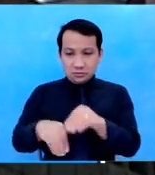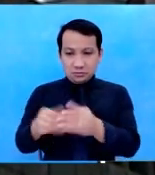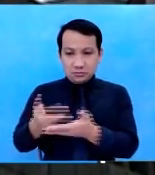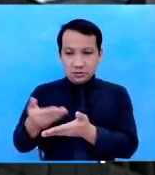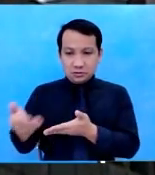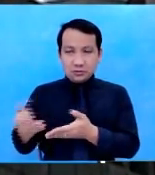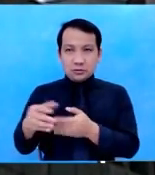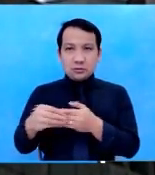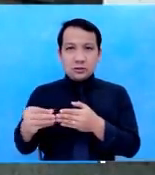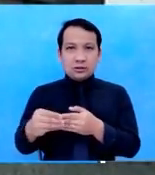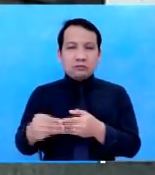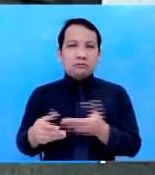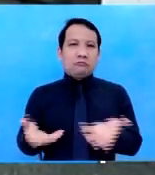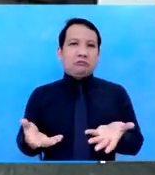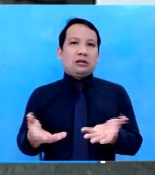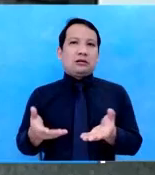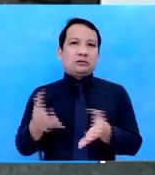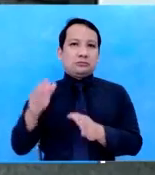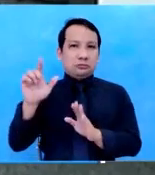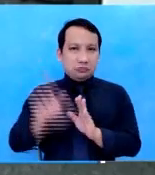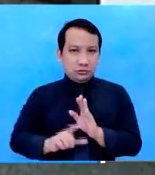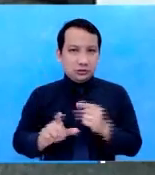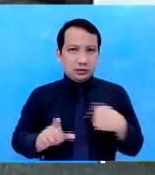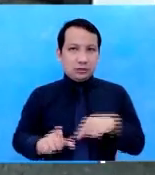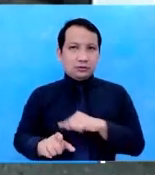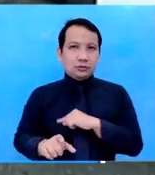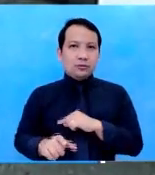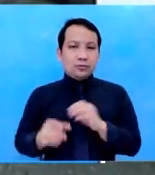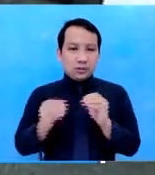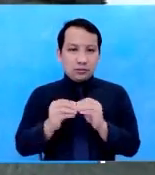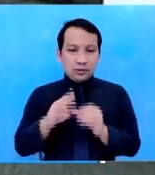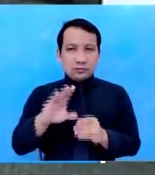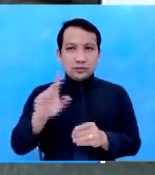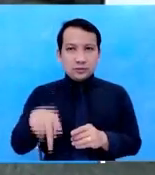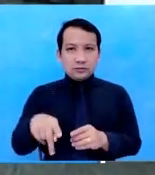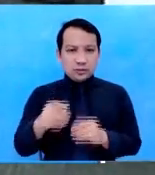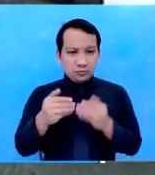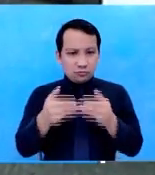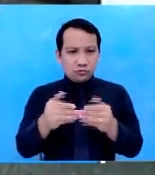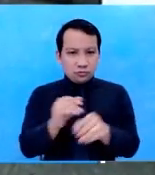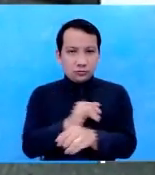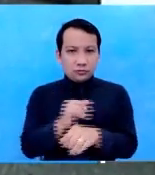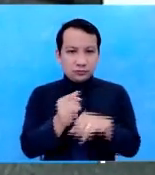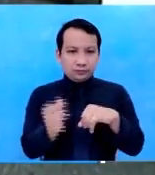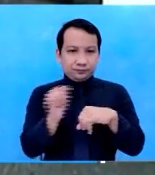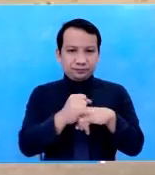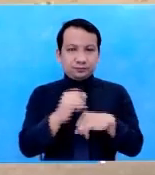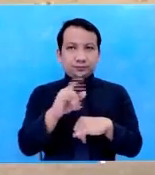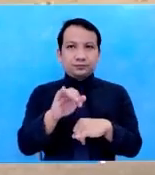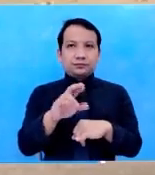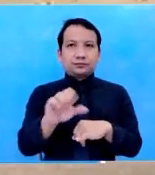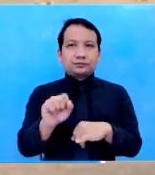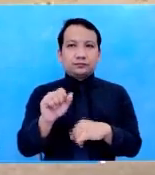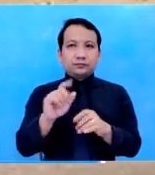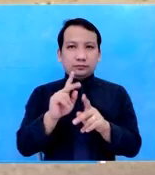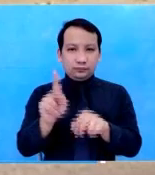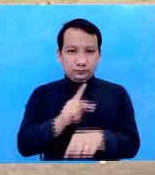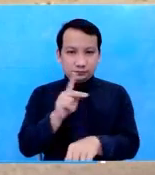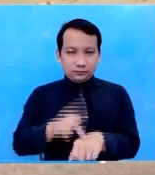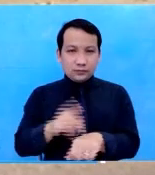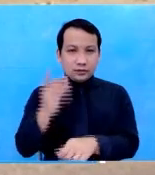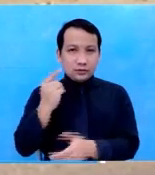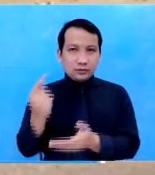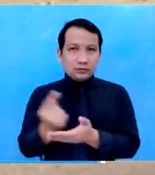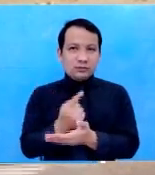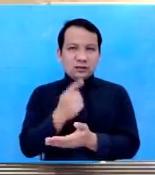Secretary Ernesto Pernia, dapat mas maging agresibo ang Bangko Sentral sa pagtataas ng interest rates ng Pilipinas. Noong nakaraang linggo,